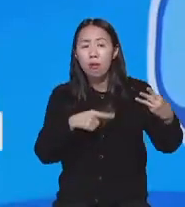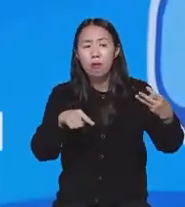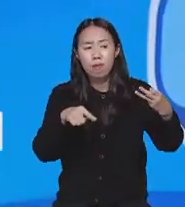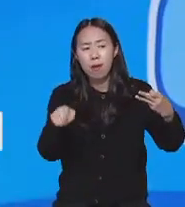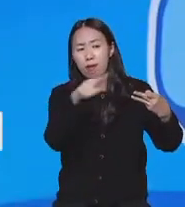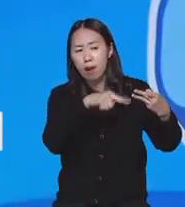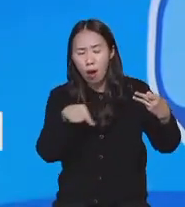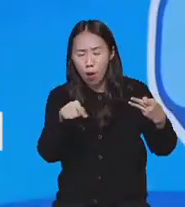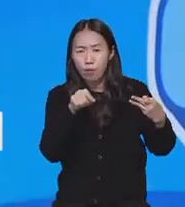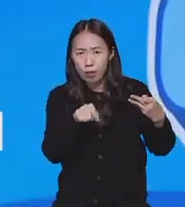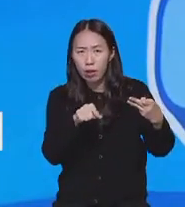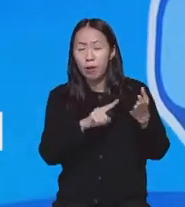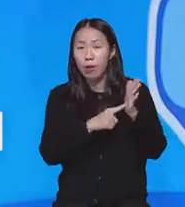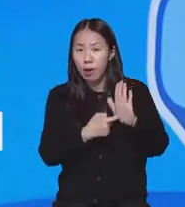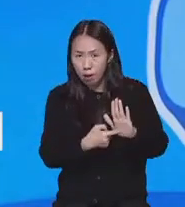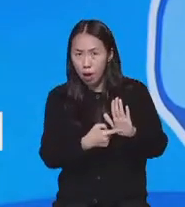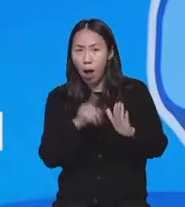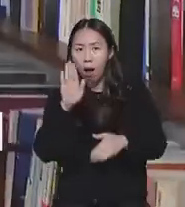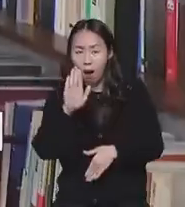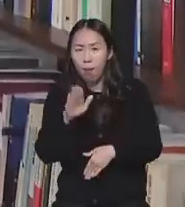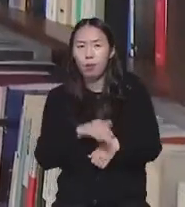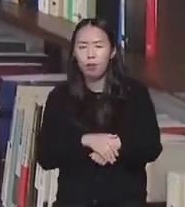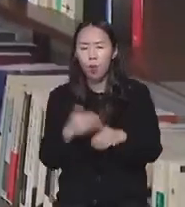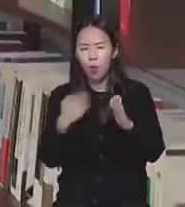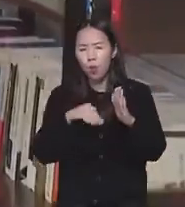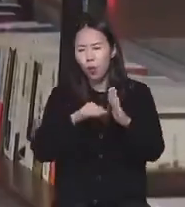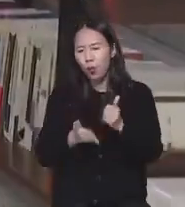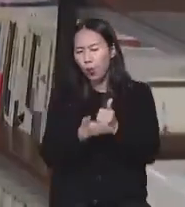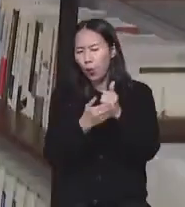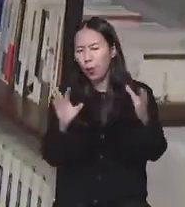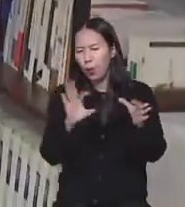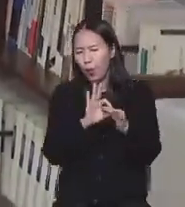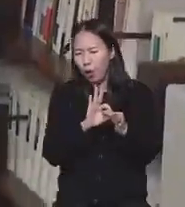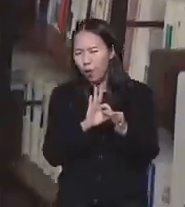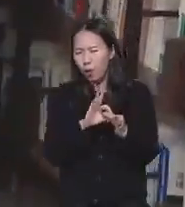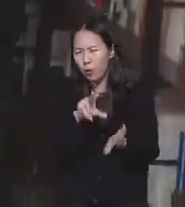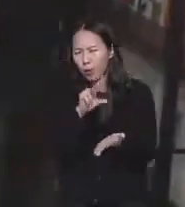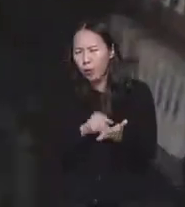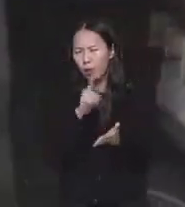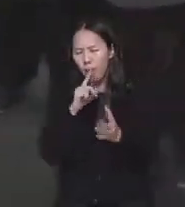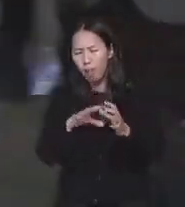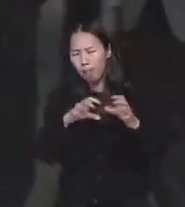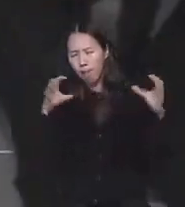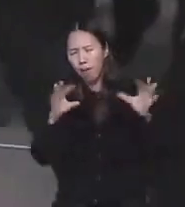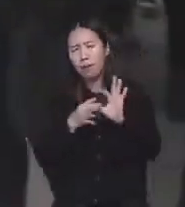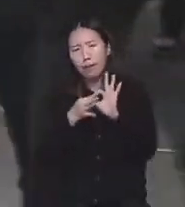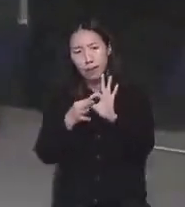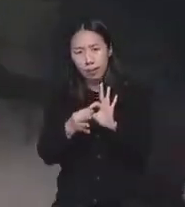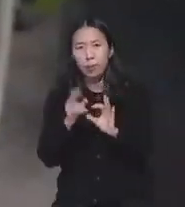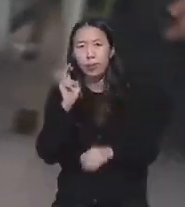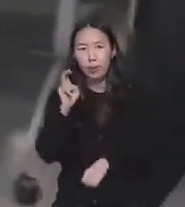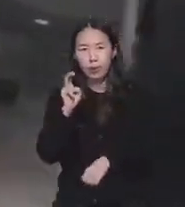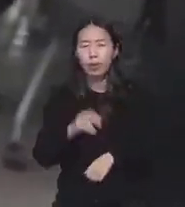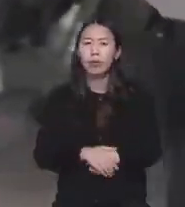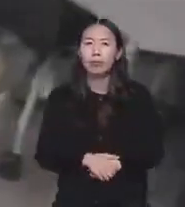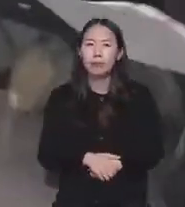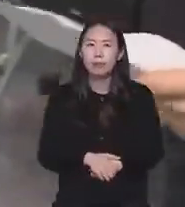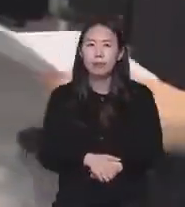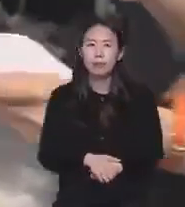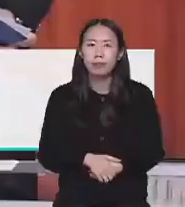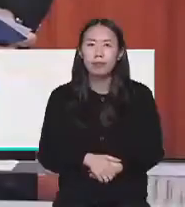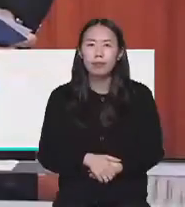발표가 남은 가운데 공천 갈등은 한동안 계속 이어질 전망입니다. KBC 김재현입니다.